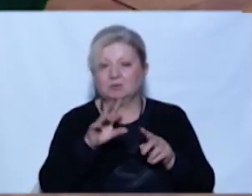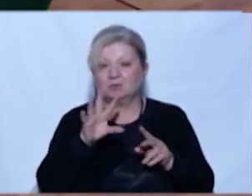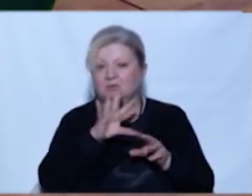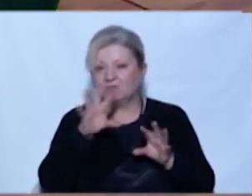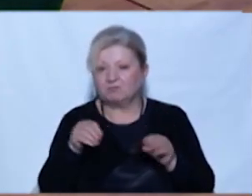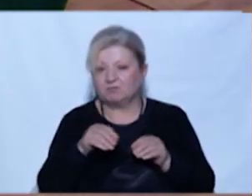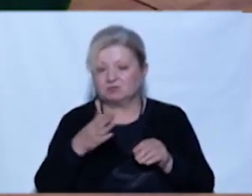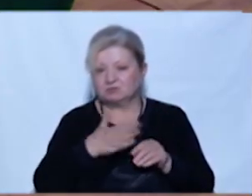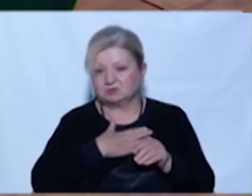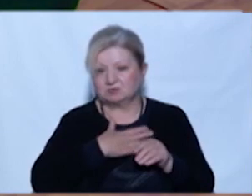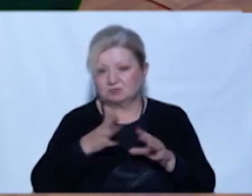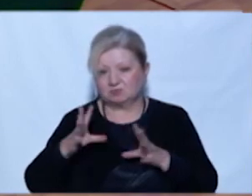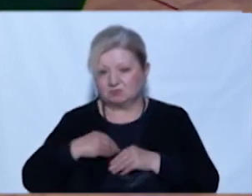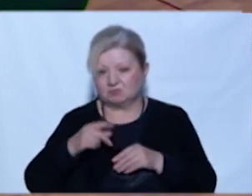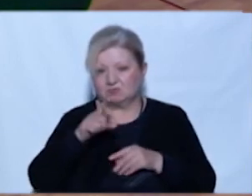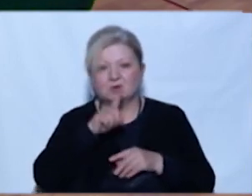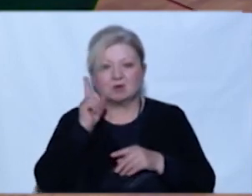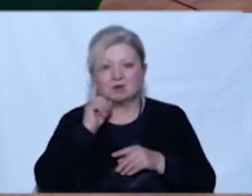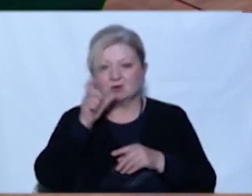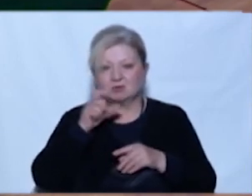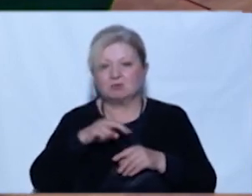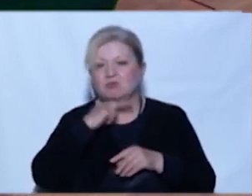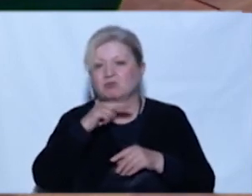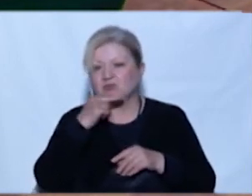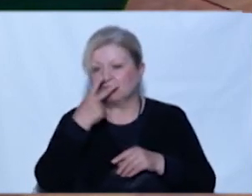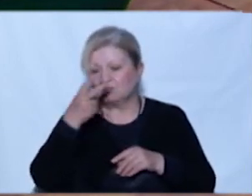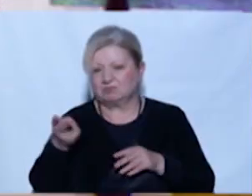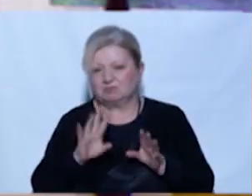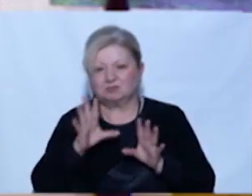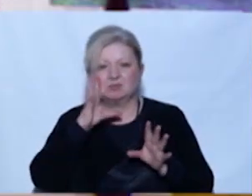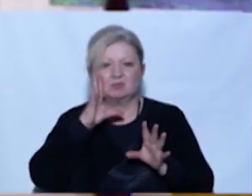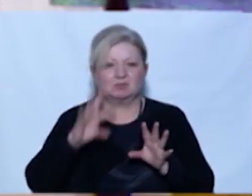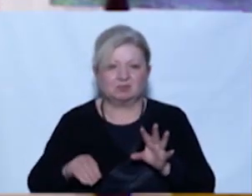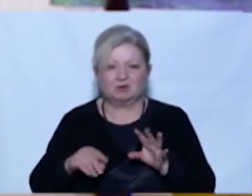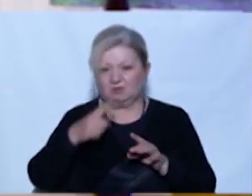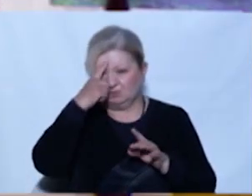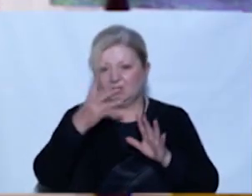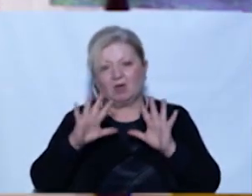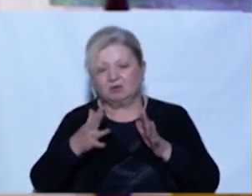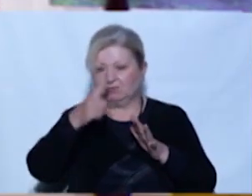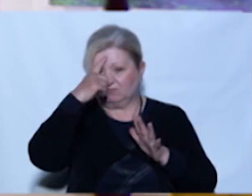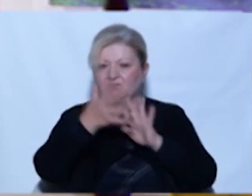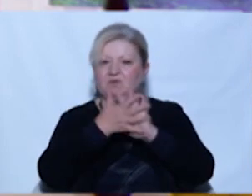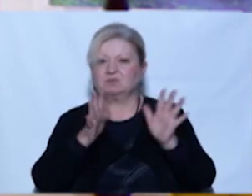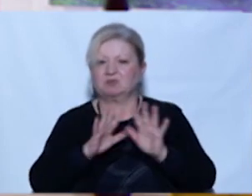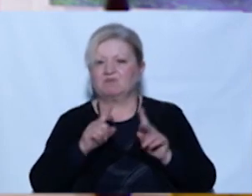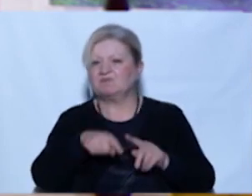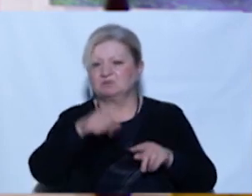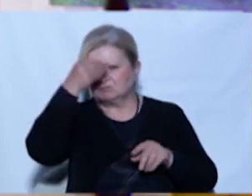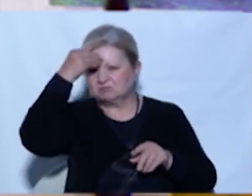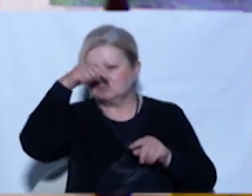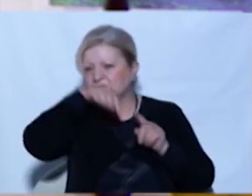ჩემმა თანაკურსელმა ყურადღებაც არ მიაქცია ან ვერ მიხვდა, თუ ვინ იგულისხმა